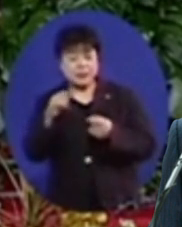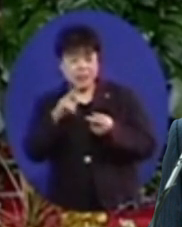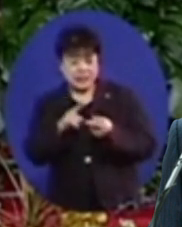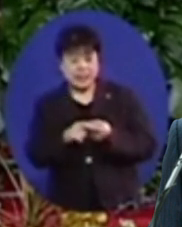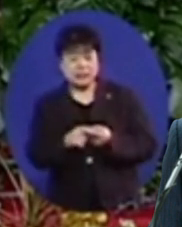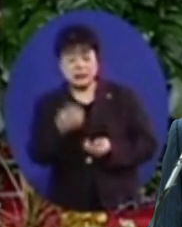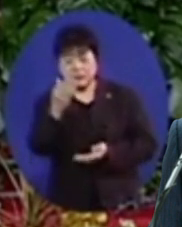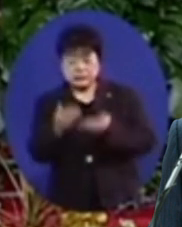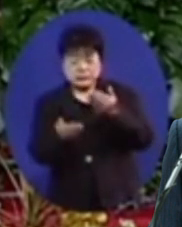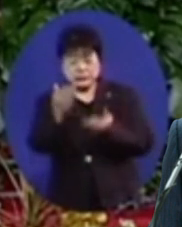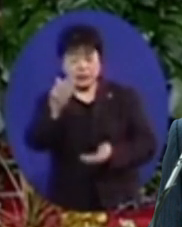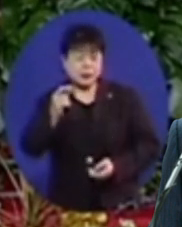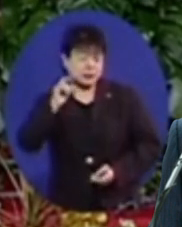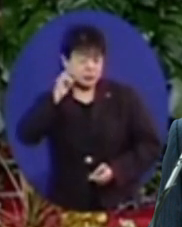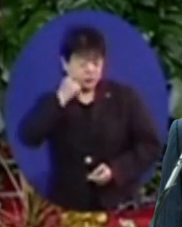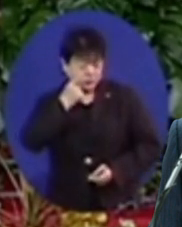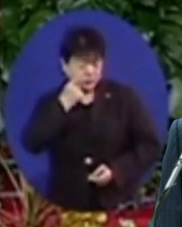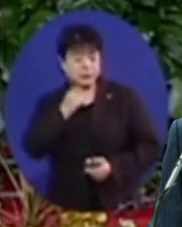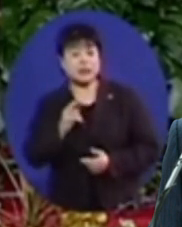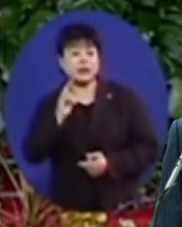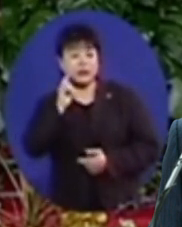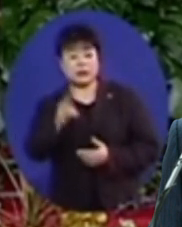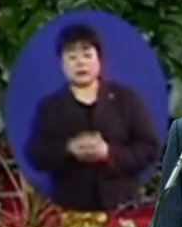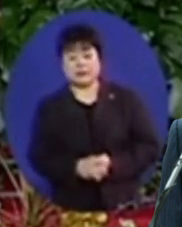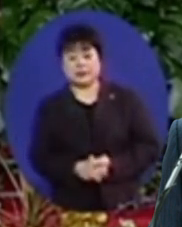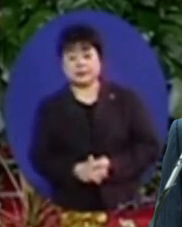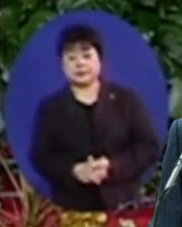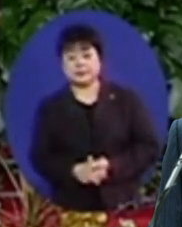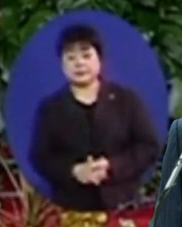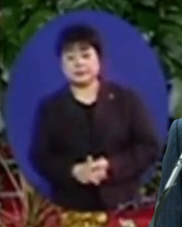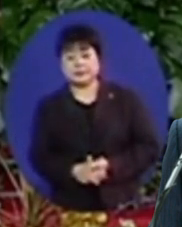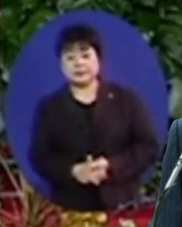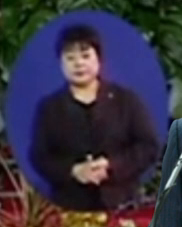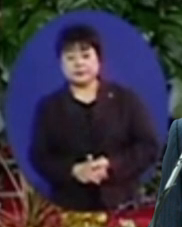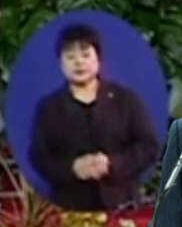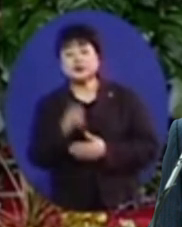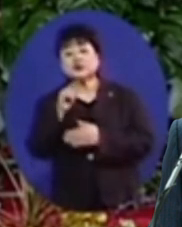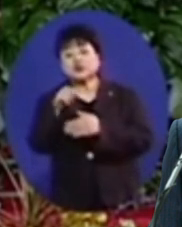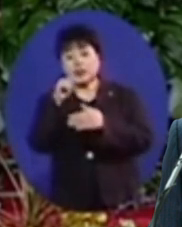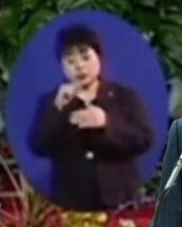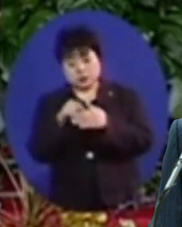차별이 굉장히 심했었습니다. 그는 그 가운데